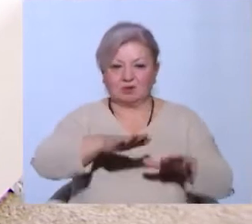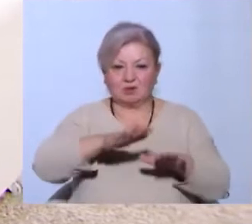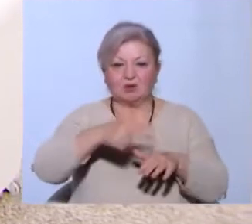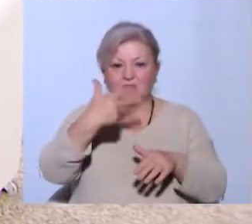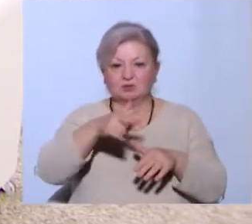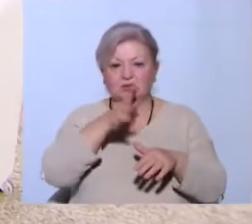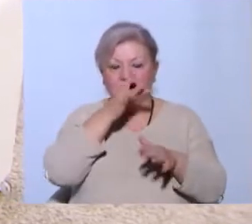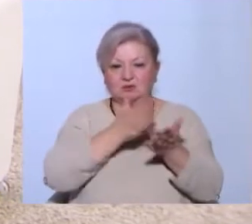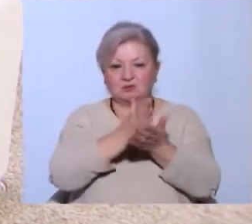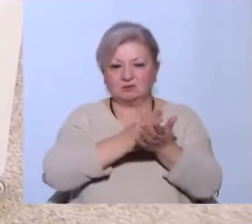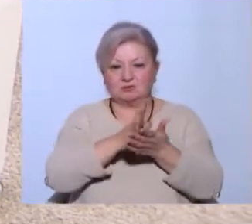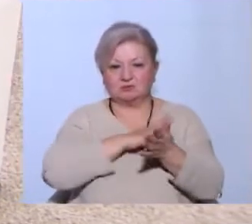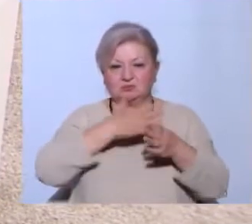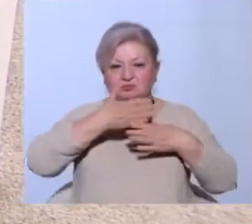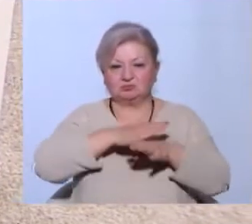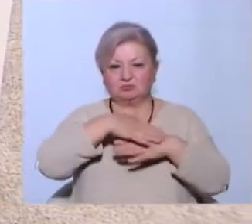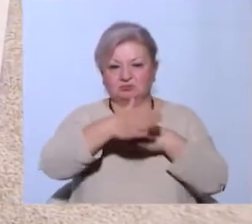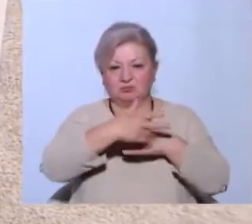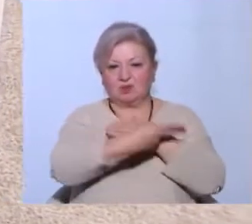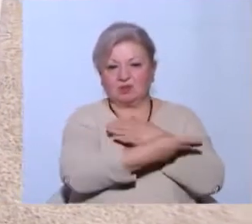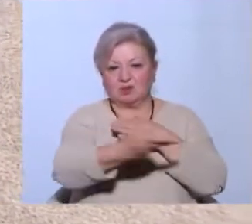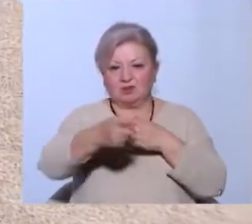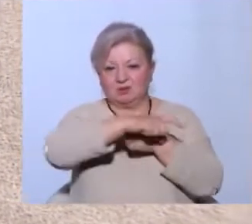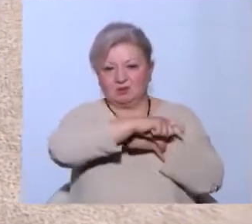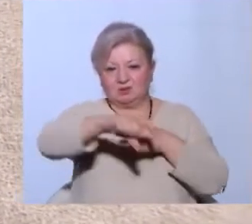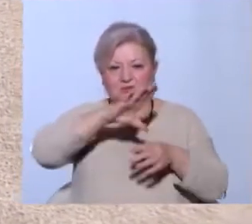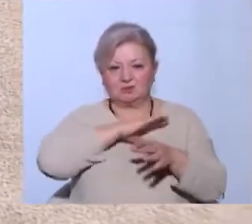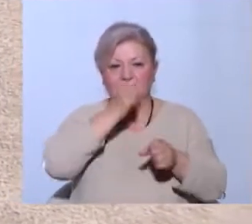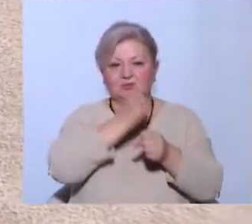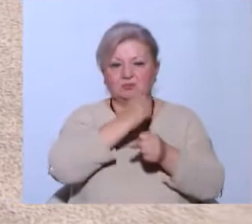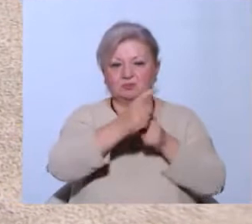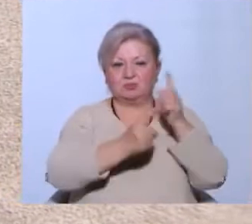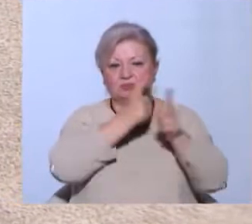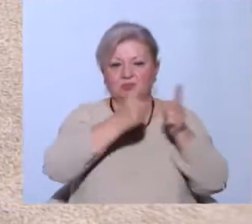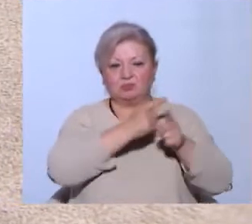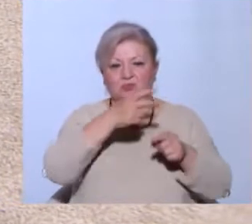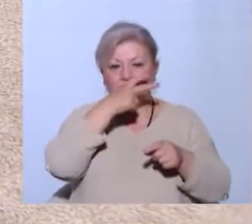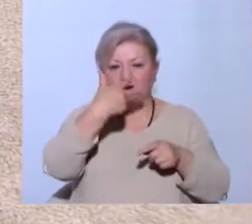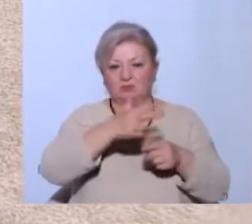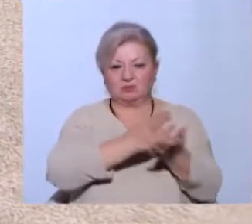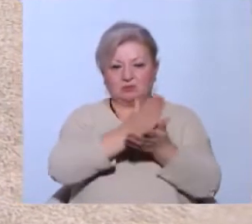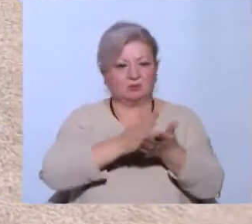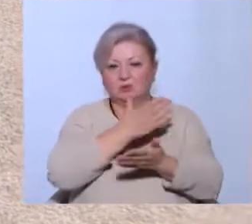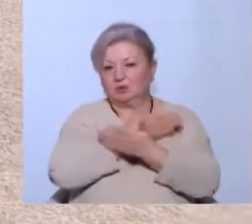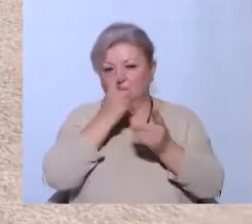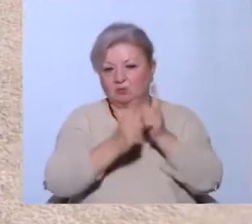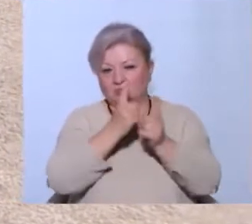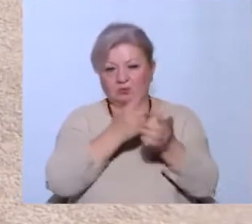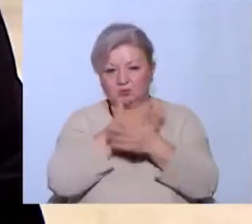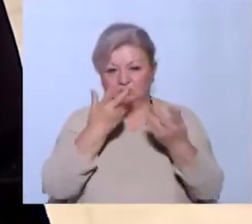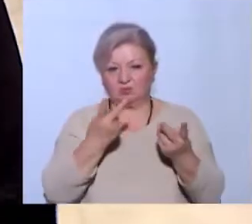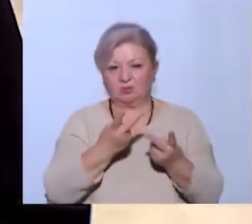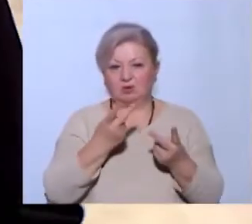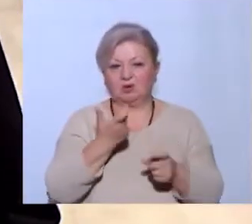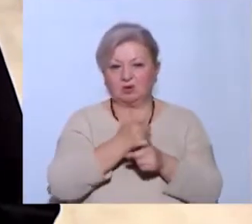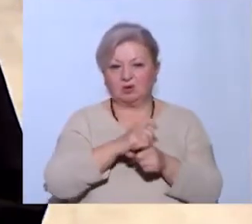სანაპირო ზოლი დაინგრევა, თუ ნაპირს ამაგრი სამუშაოები არ ჩატარდა. Რაც შეეხება აფხაზეთს, მინდა გავიხსენო ერთი